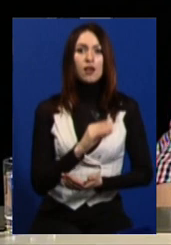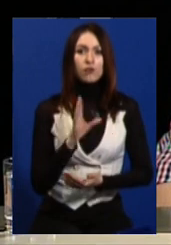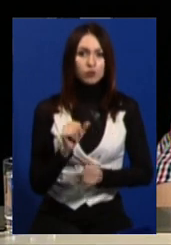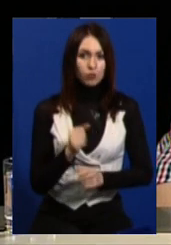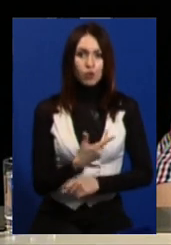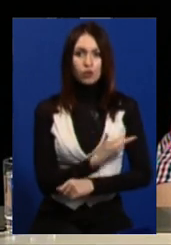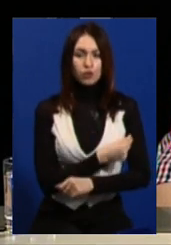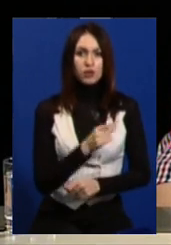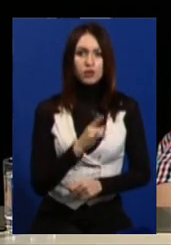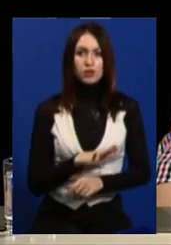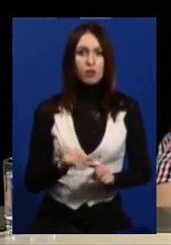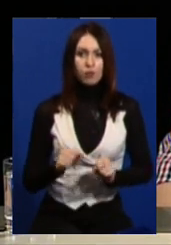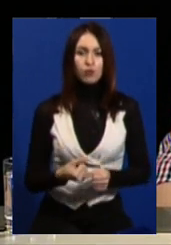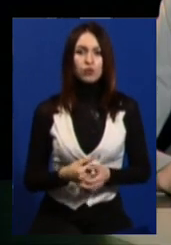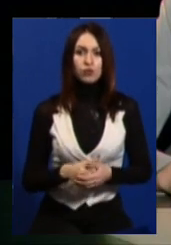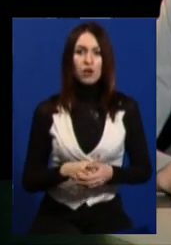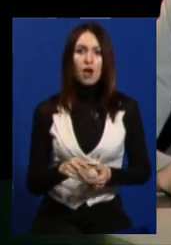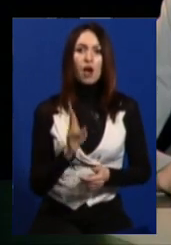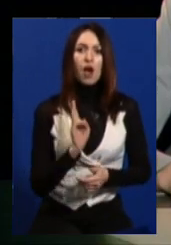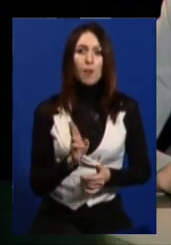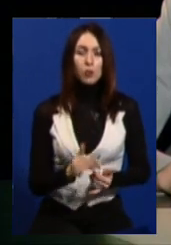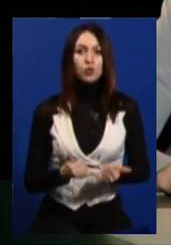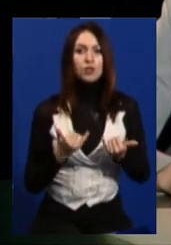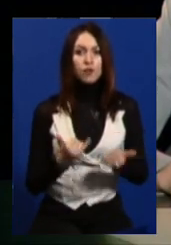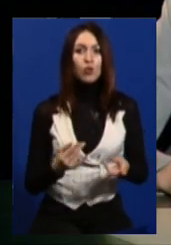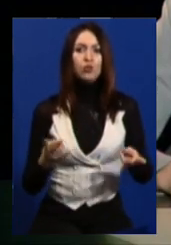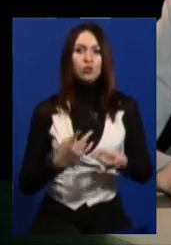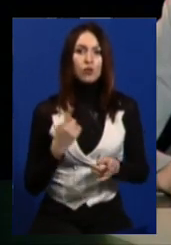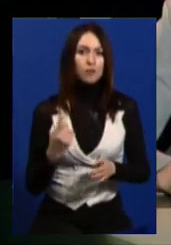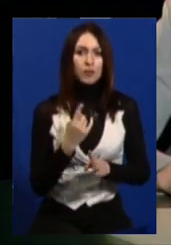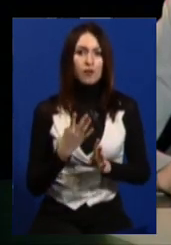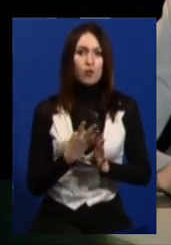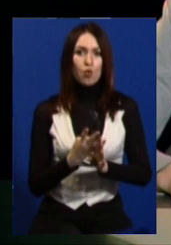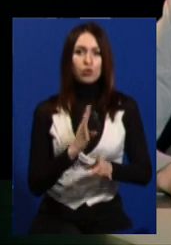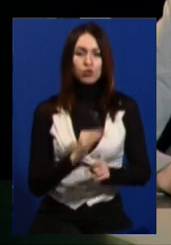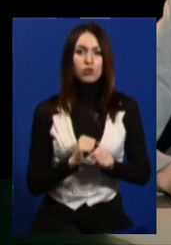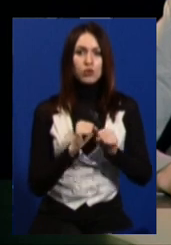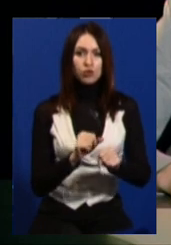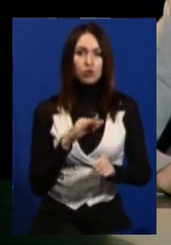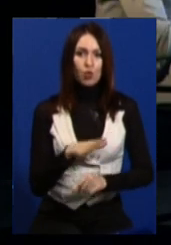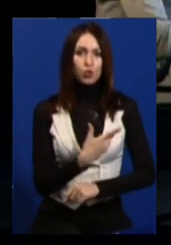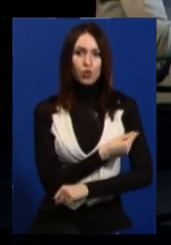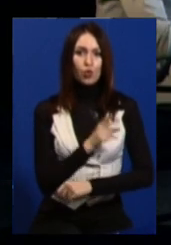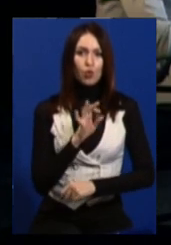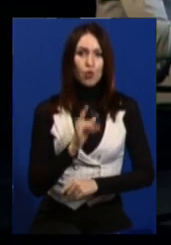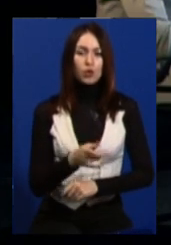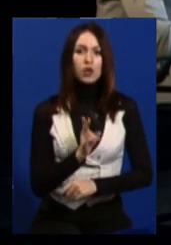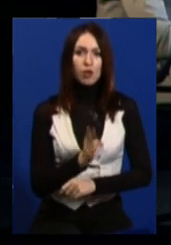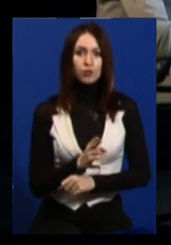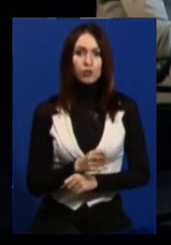можно. Кому сьогодні треба у першу чергу захищатися від кору і вакцинуватися?